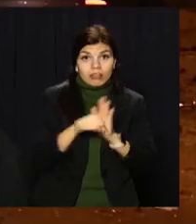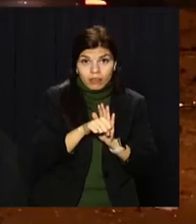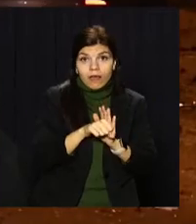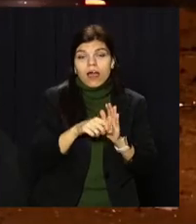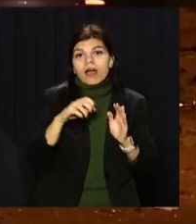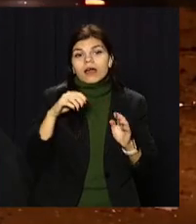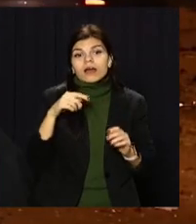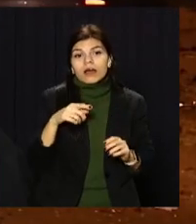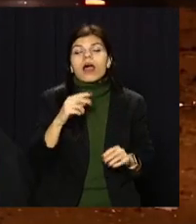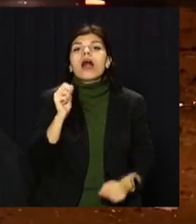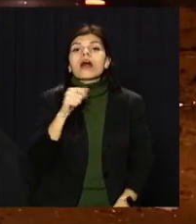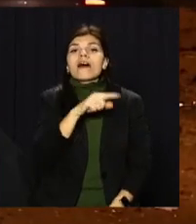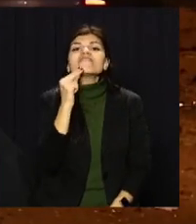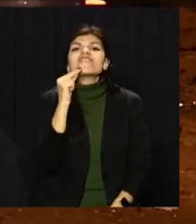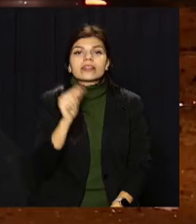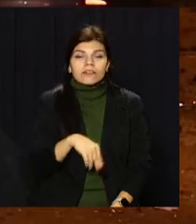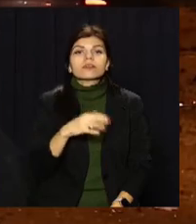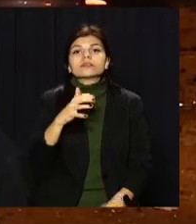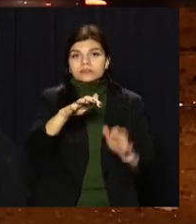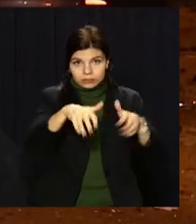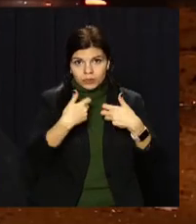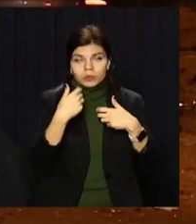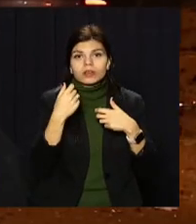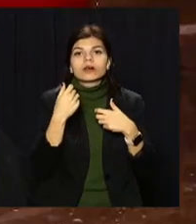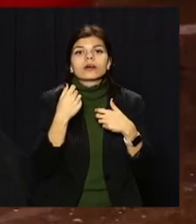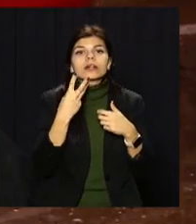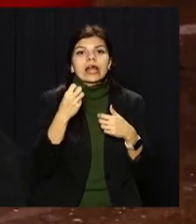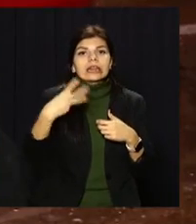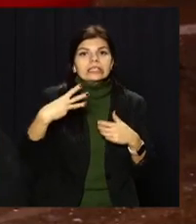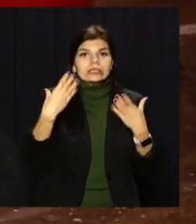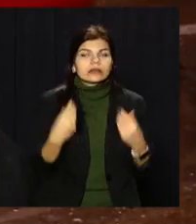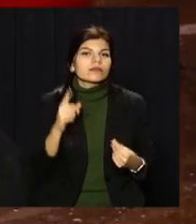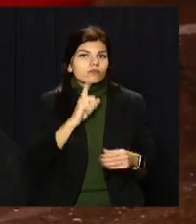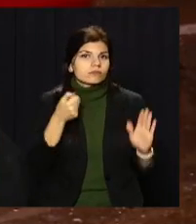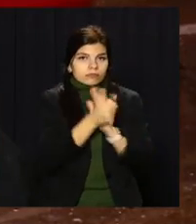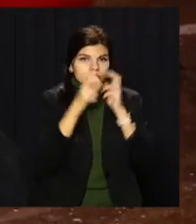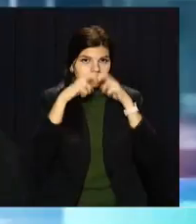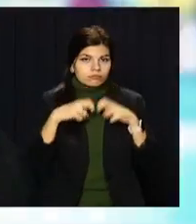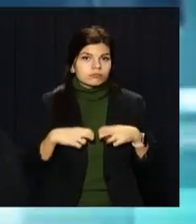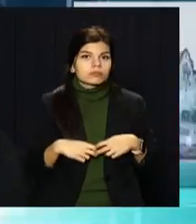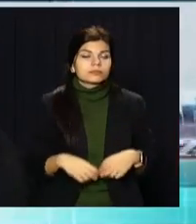Винуватця ДТП взяли під варту на 30 днів без права внесення застави.